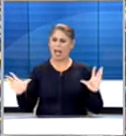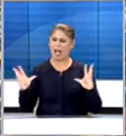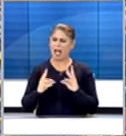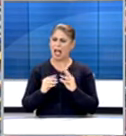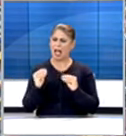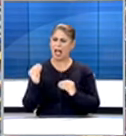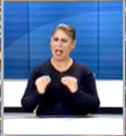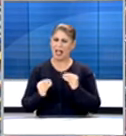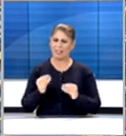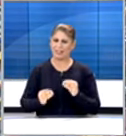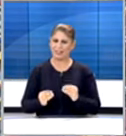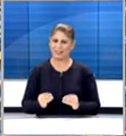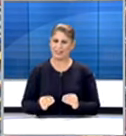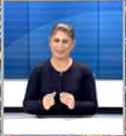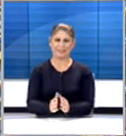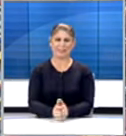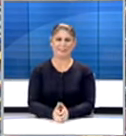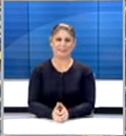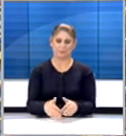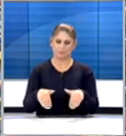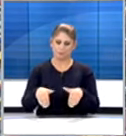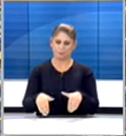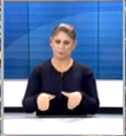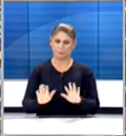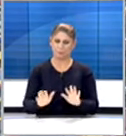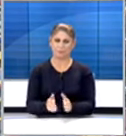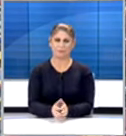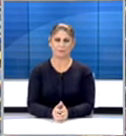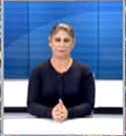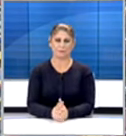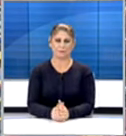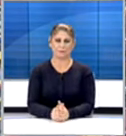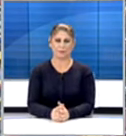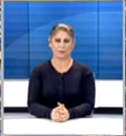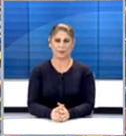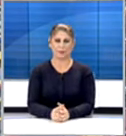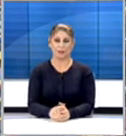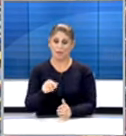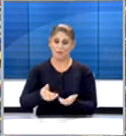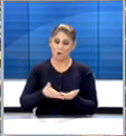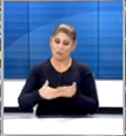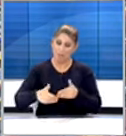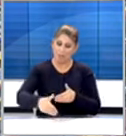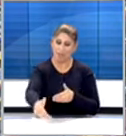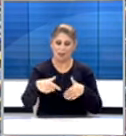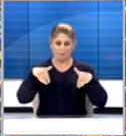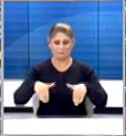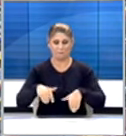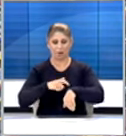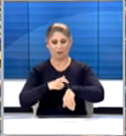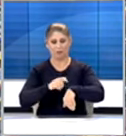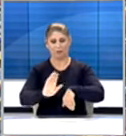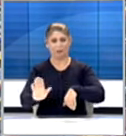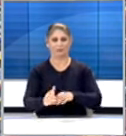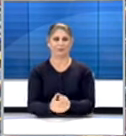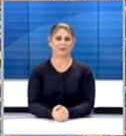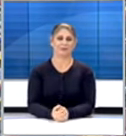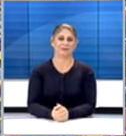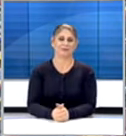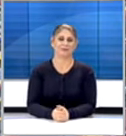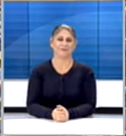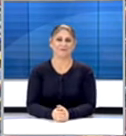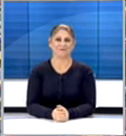Αθρηστικά. Όχι. Ας το τηρήσουμε, γιατί δώστε μου λίγο βοηθάει χρόνο. Και το μέλλον αυτό. Δώστε μου λίγο χρόνο. Λοιπόν, κάντε μου τη χάρη. Ας δούμε λοιπόν πρώτα